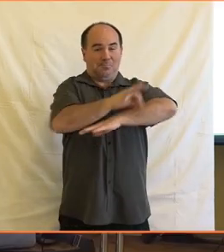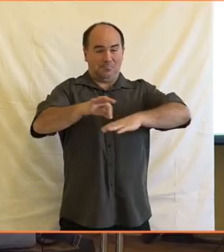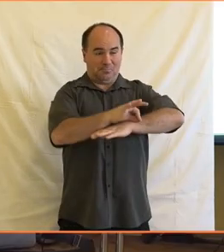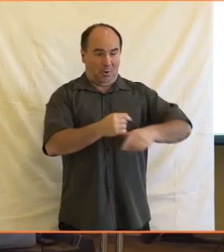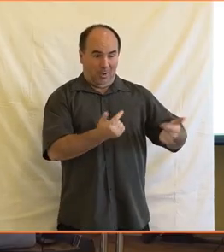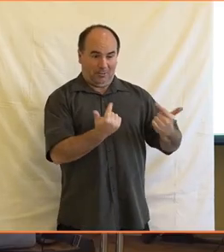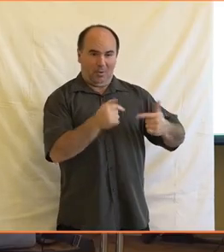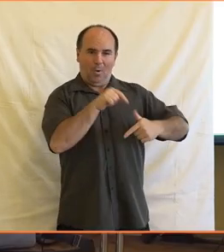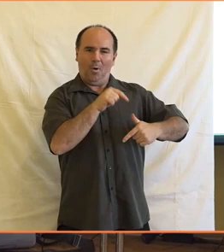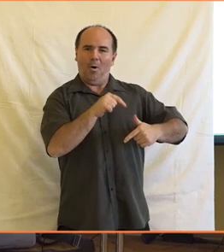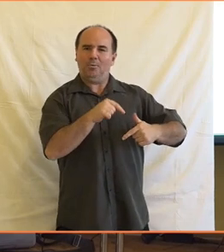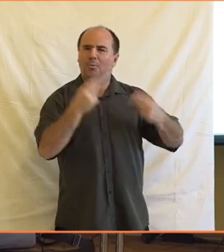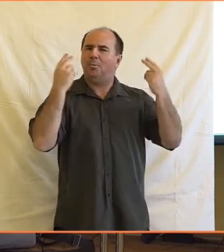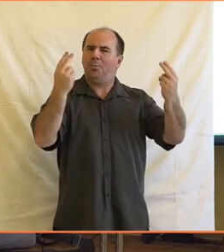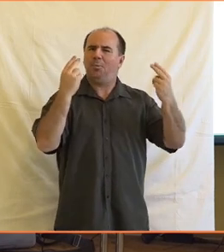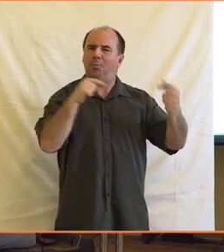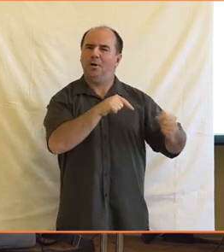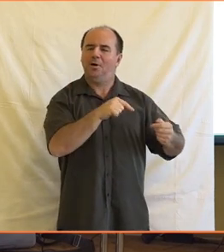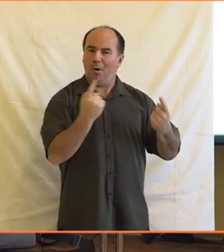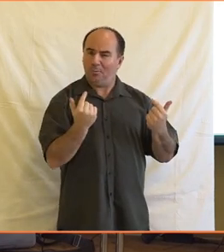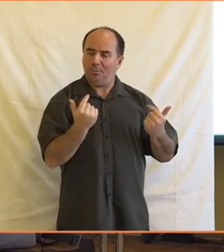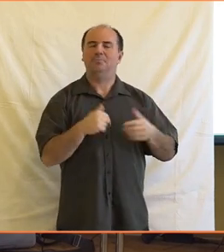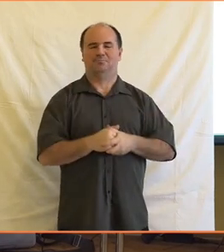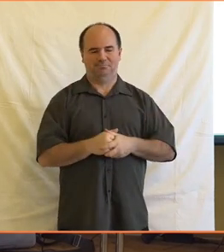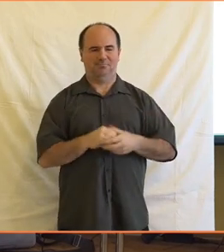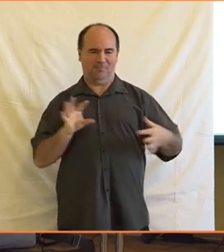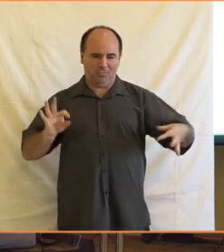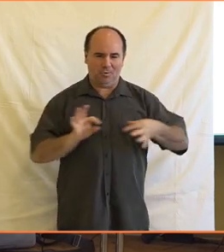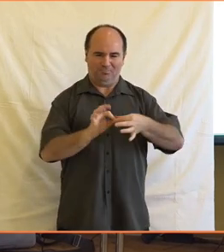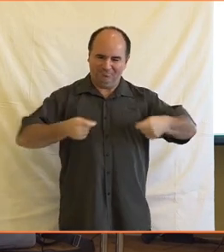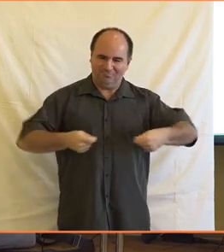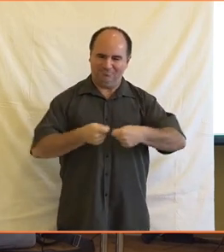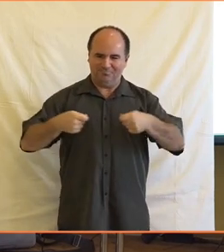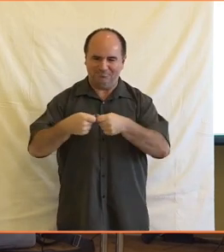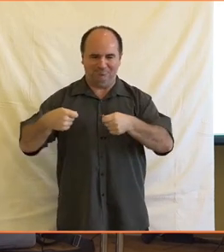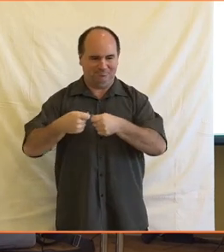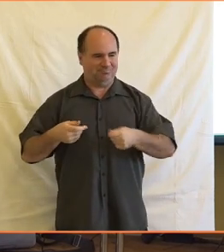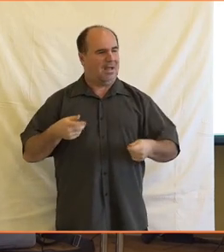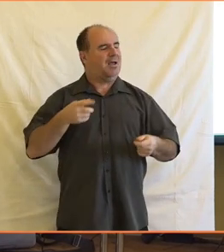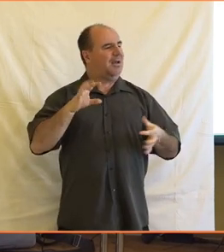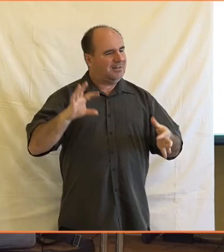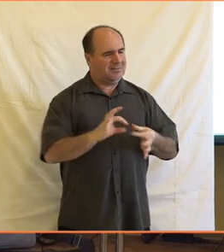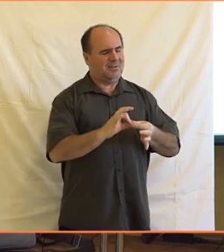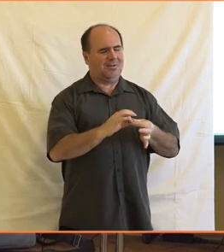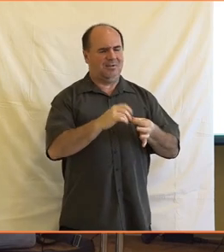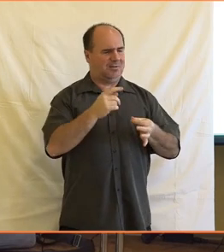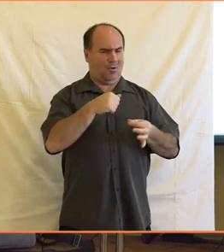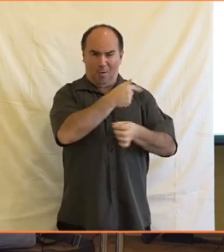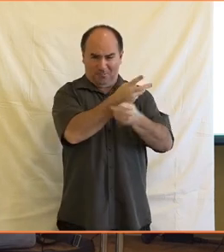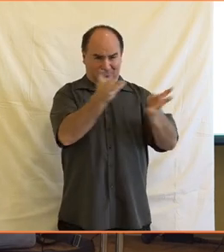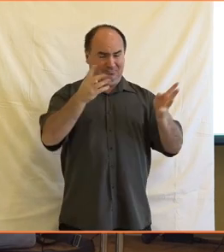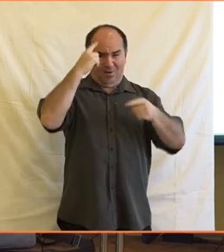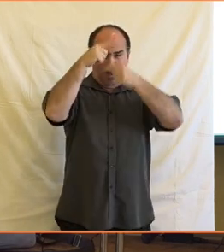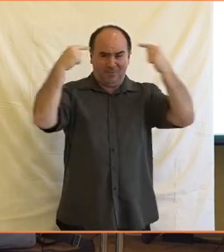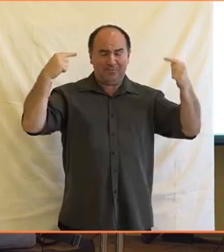ještě větší hodnotu je to, že se na něm podílí široká škála vzdělávacích, akademických a